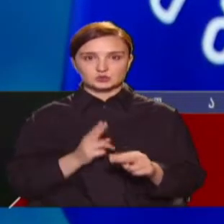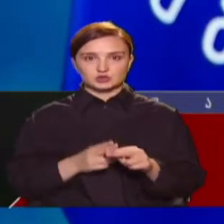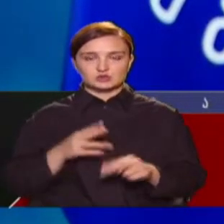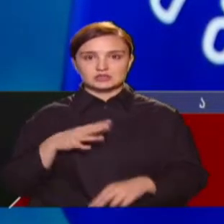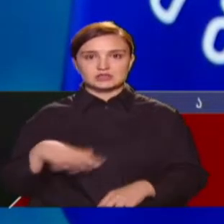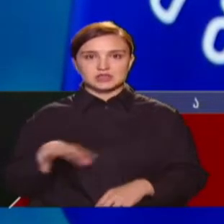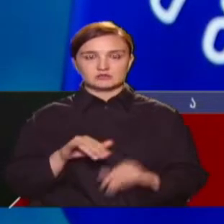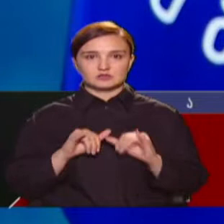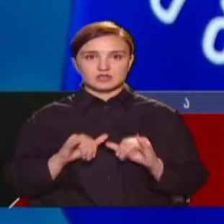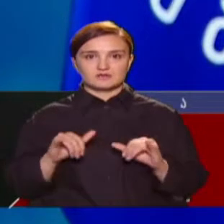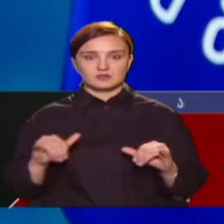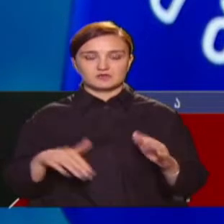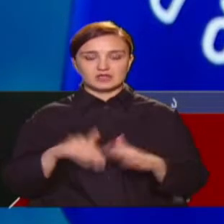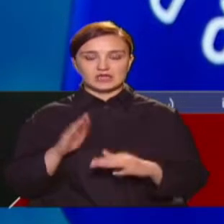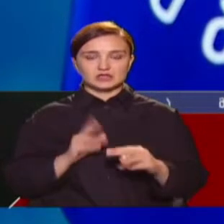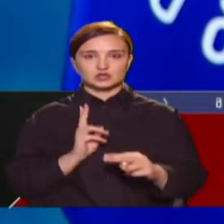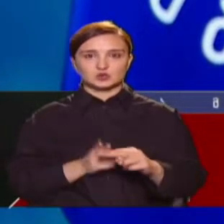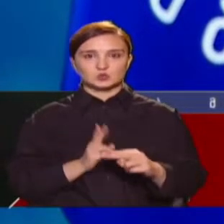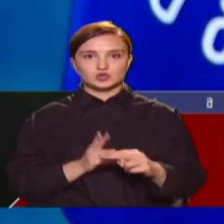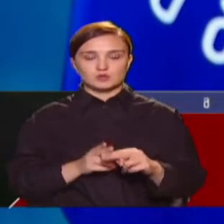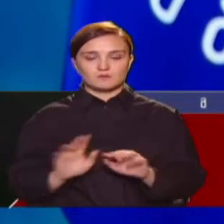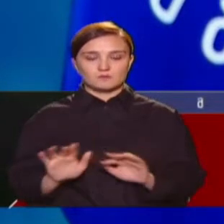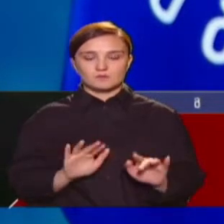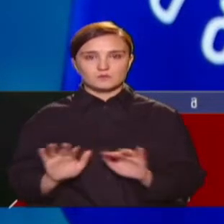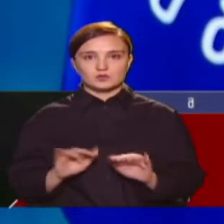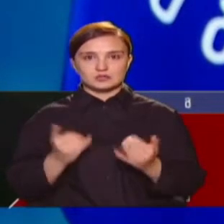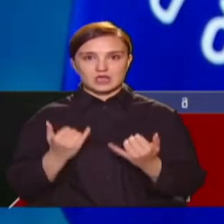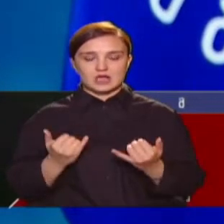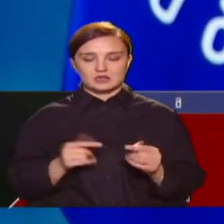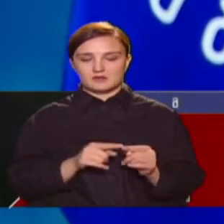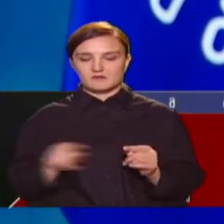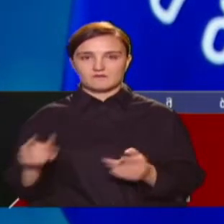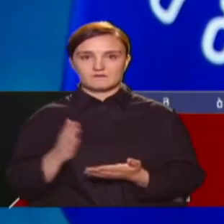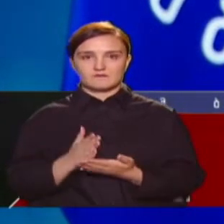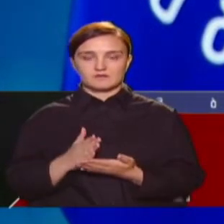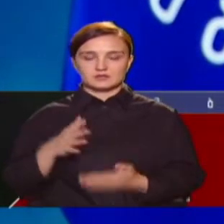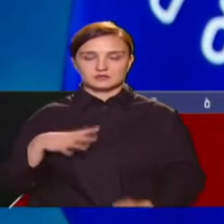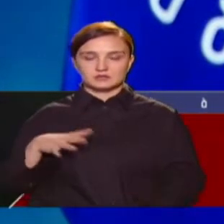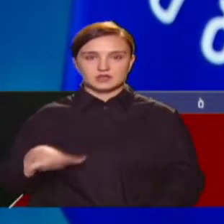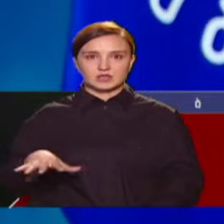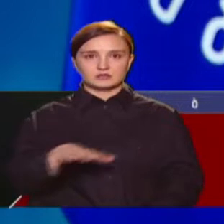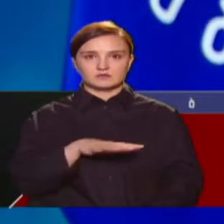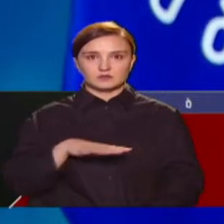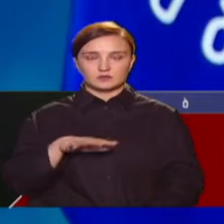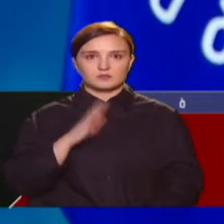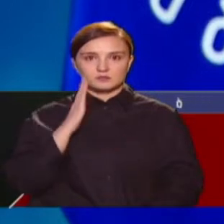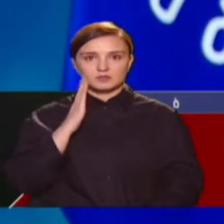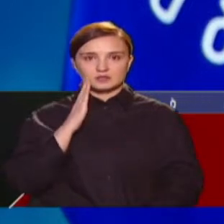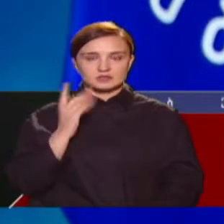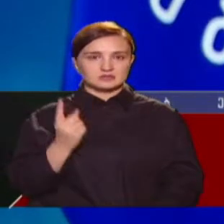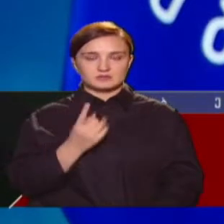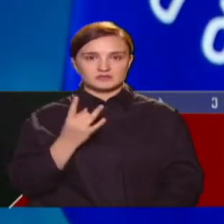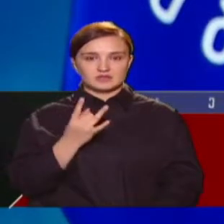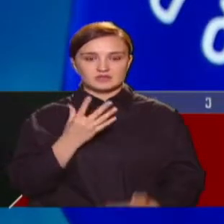ქვეყნის განვითარებას, ხელი შეუშალონ იმ პროცესს, რომელიც ახლა მიმდინარეობს, როდესაც საქართველო მართლაც პირველად